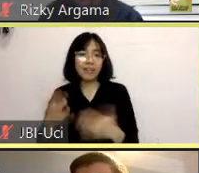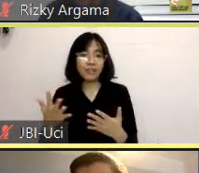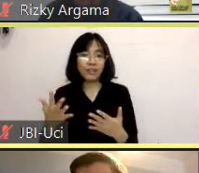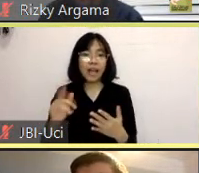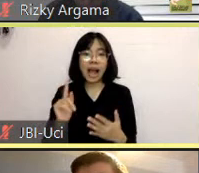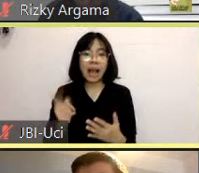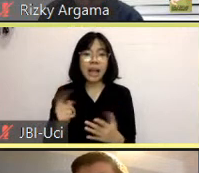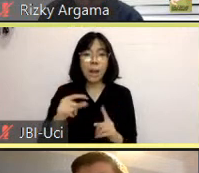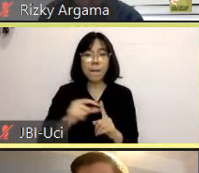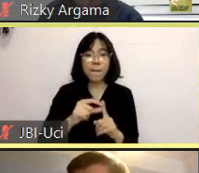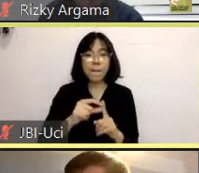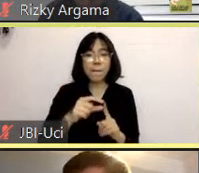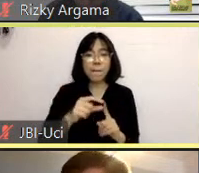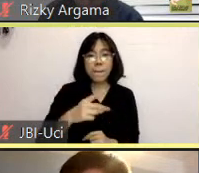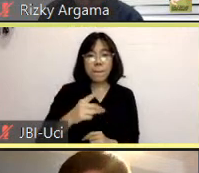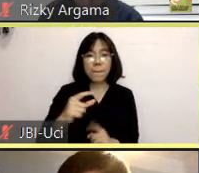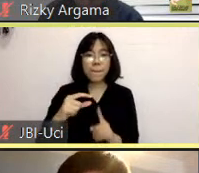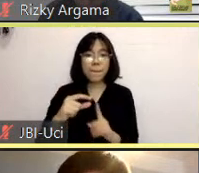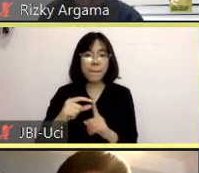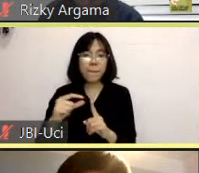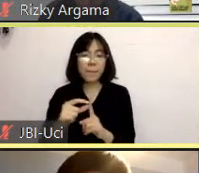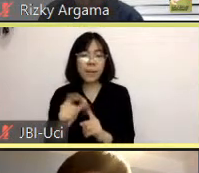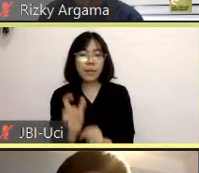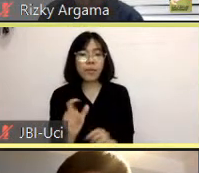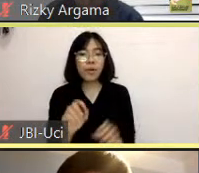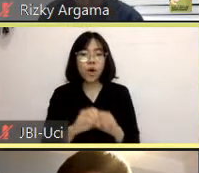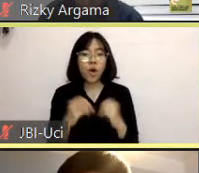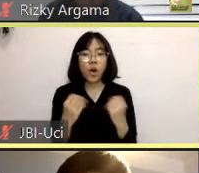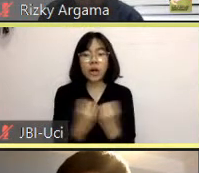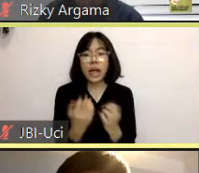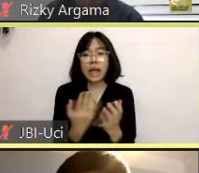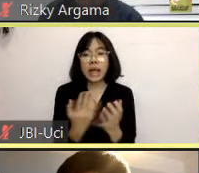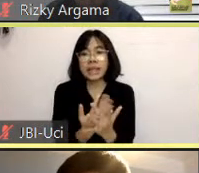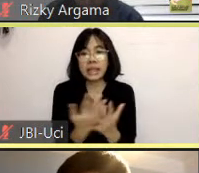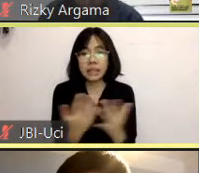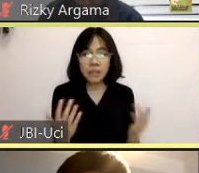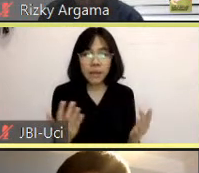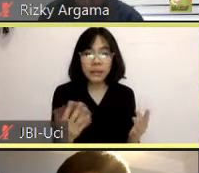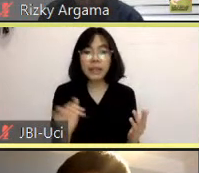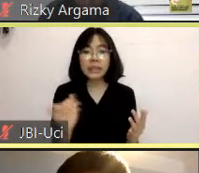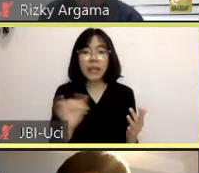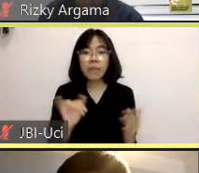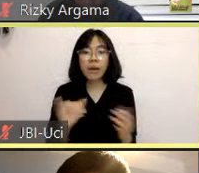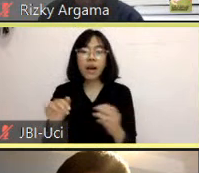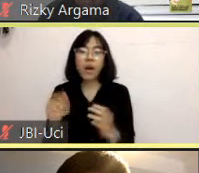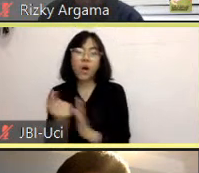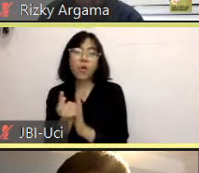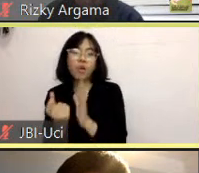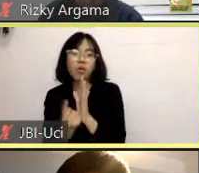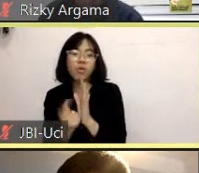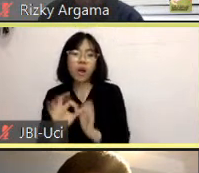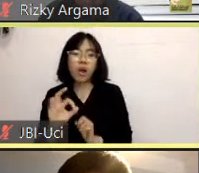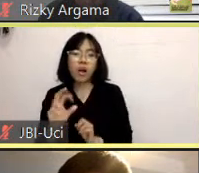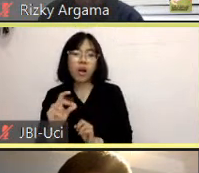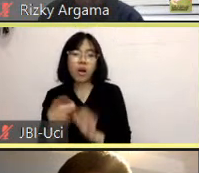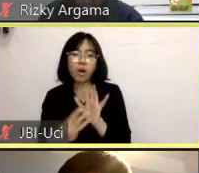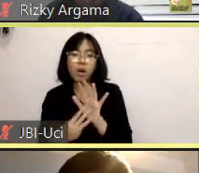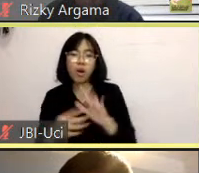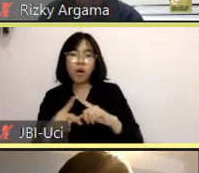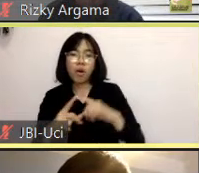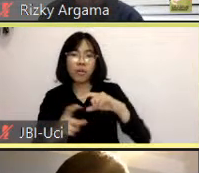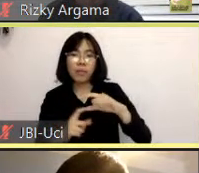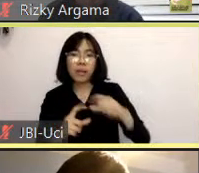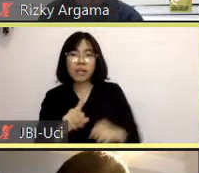konteks Perpu Ormas 2017 itu tidak bisa dilepaskan dari produk Soeharto di tahun 85. Karena itu